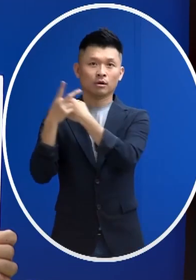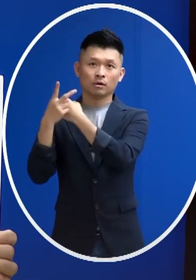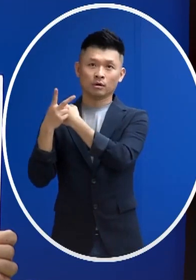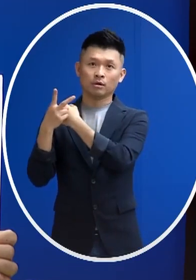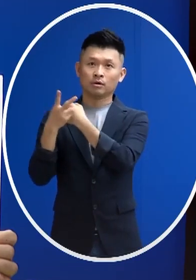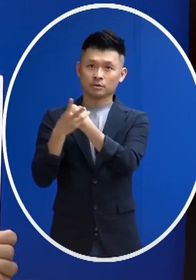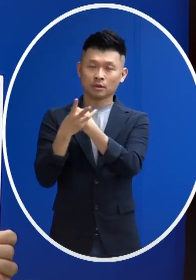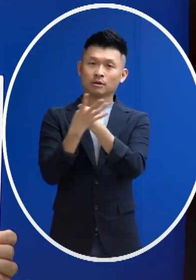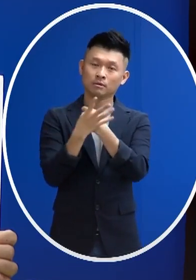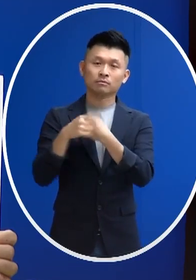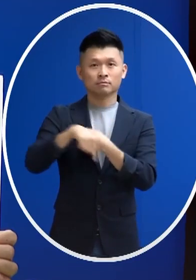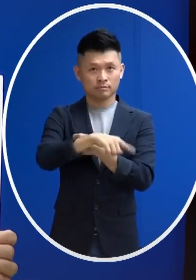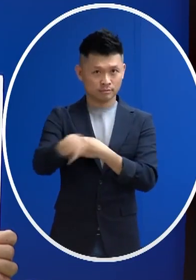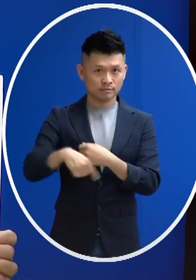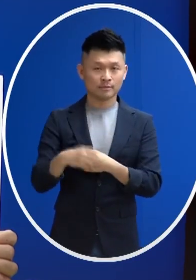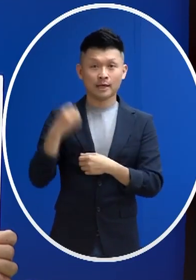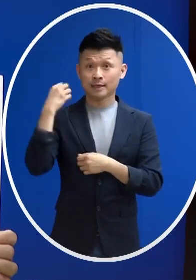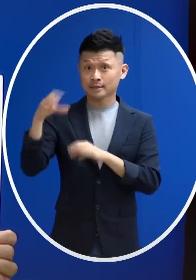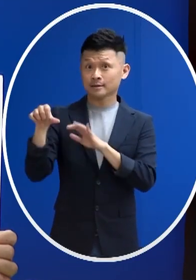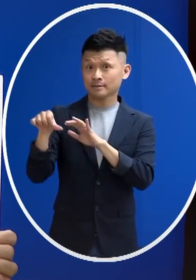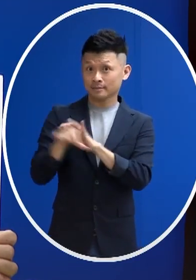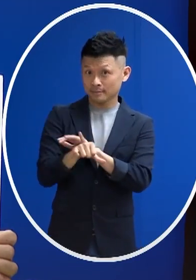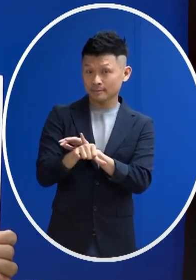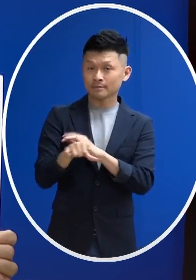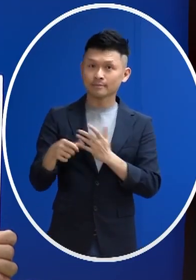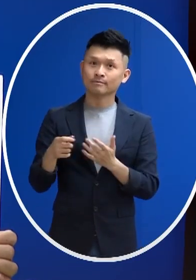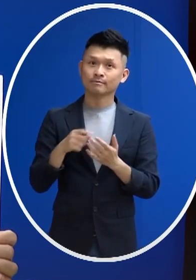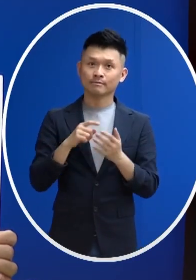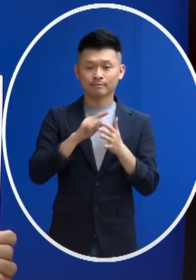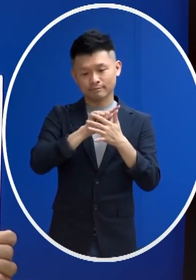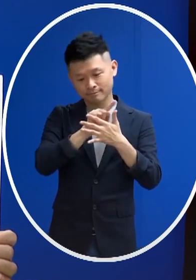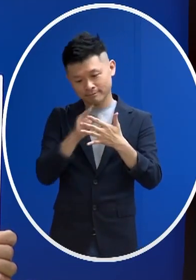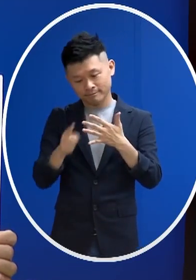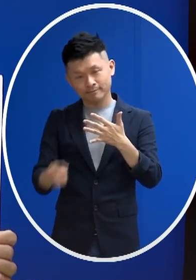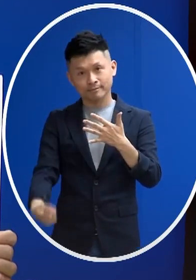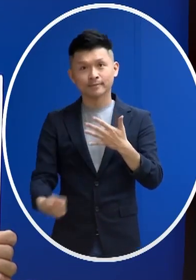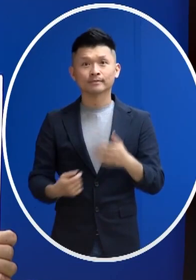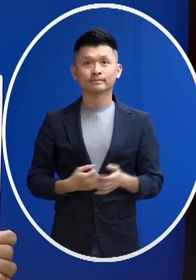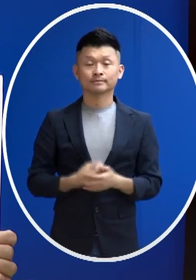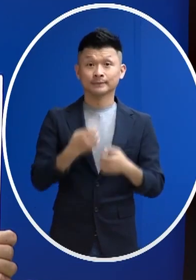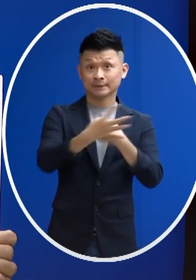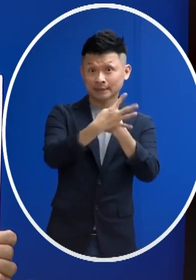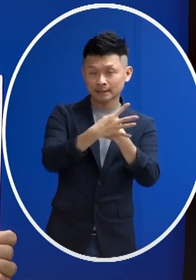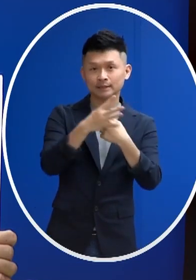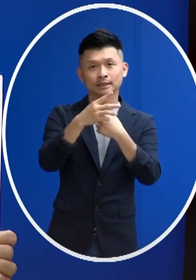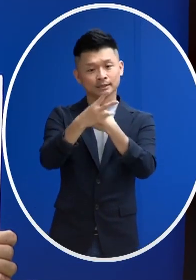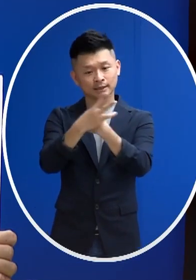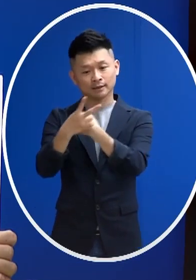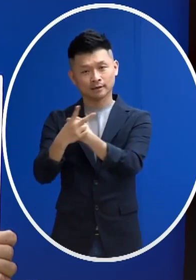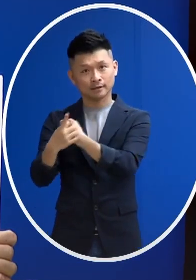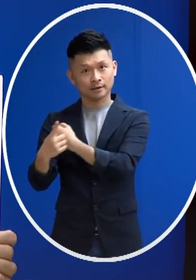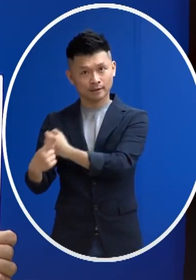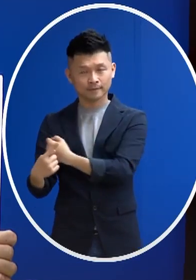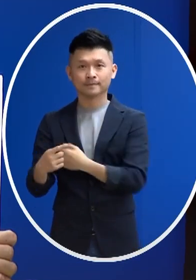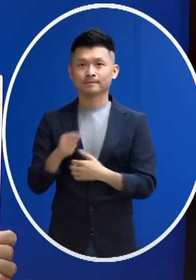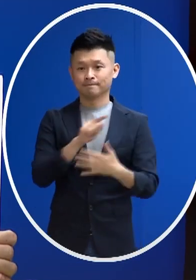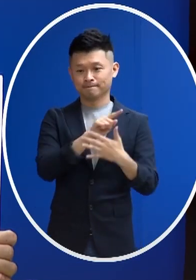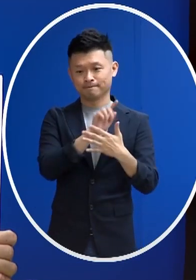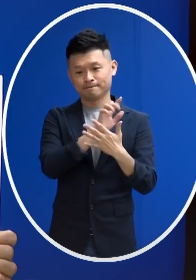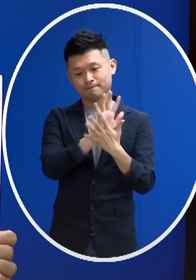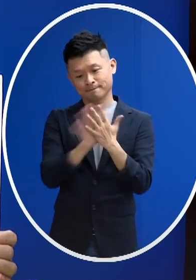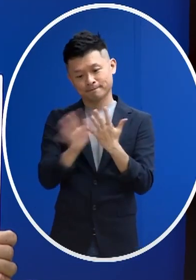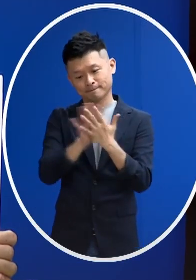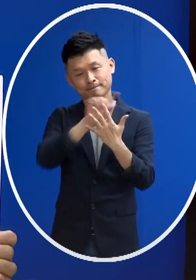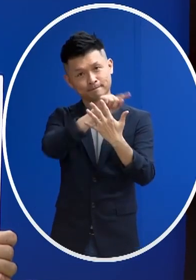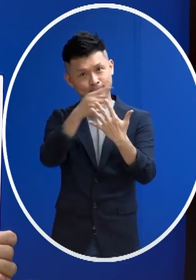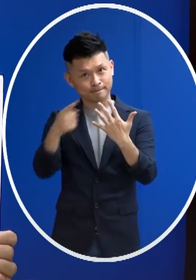是新生，这个我想是会以这样的一个顺序来作为分批依序来